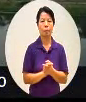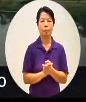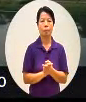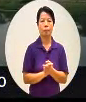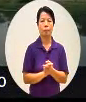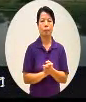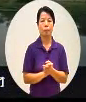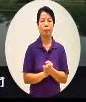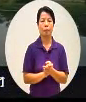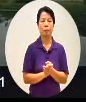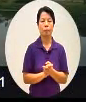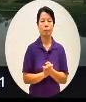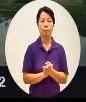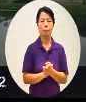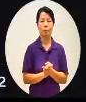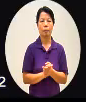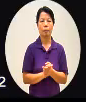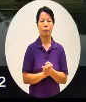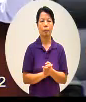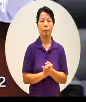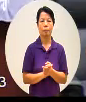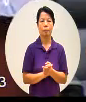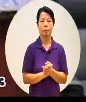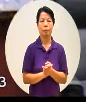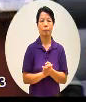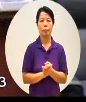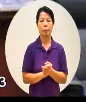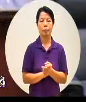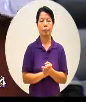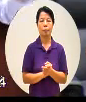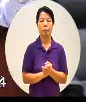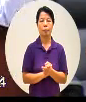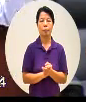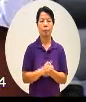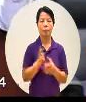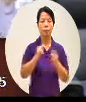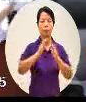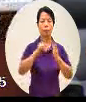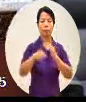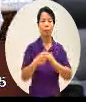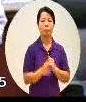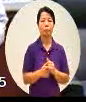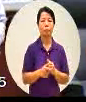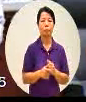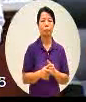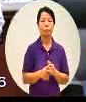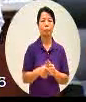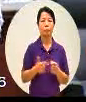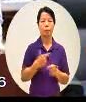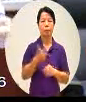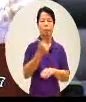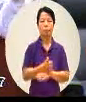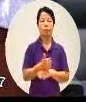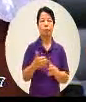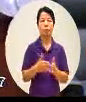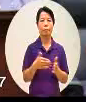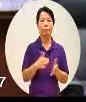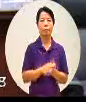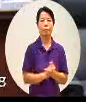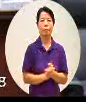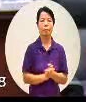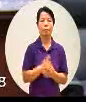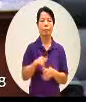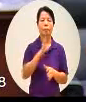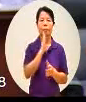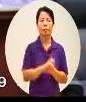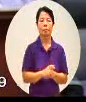联合报记者王昭月高雄报道。高雄市爱河经历六任市长接力整治，水 它这个